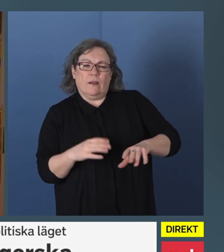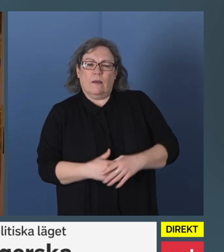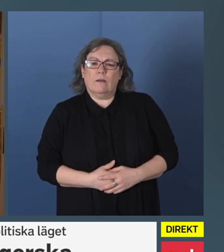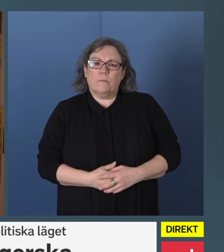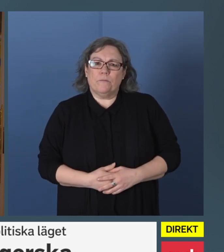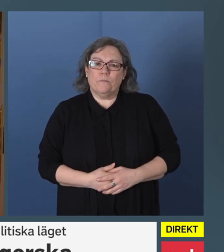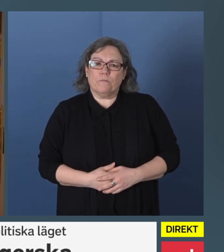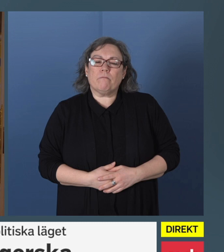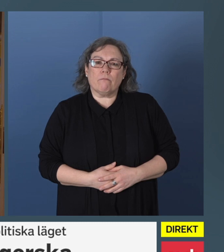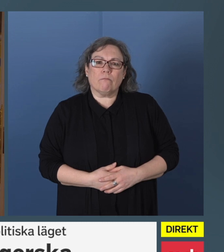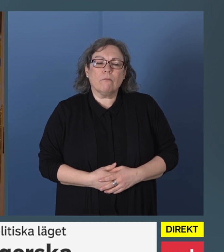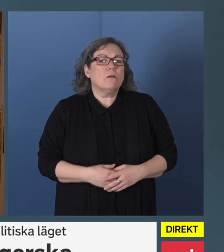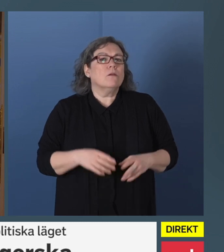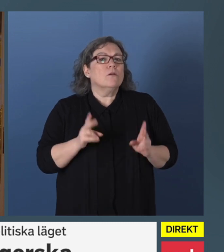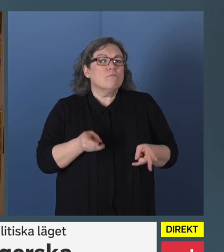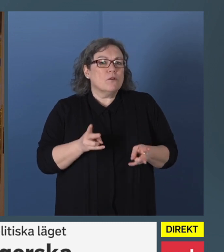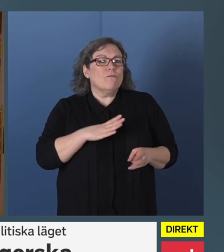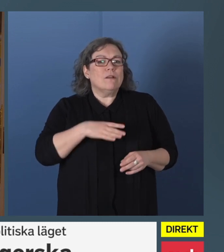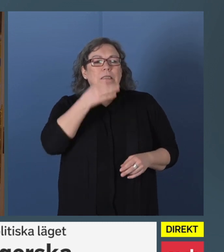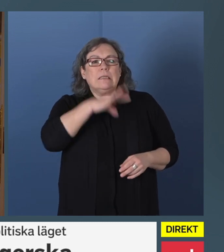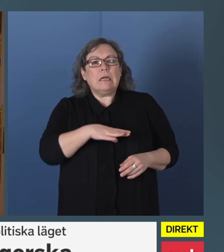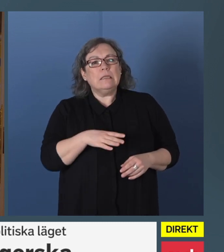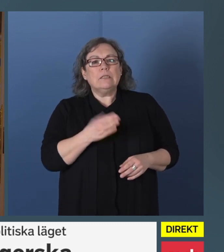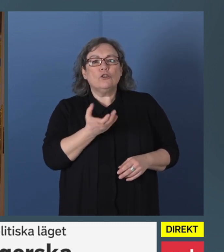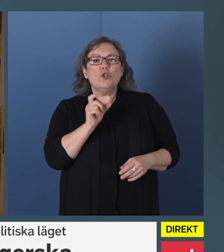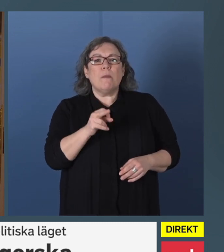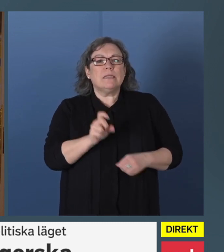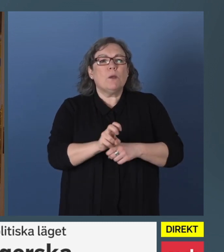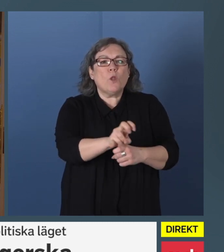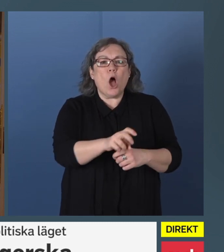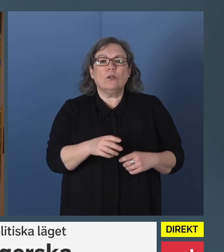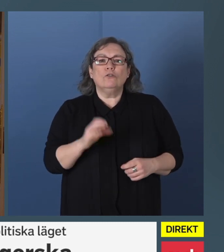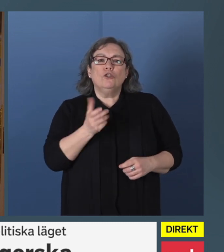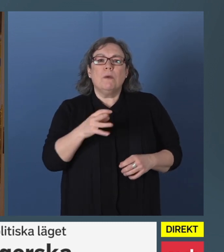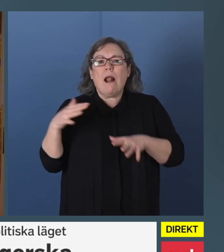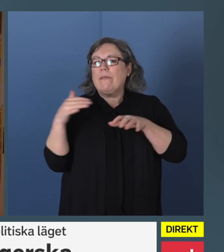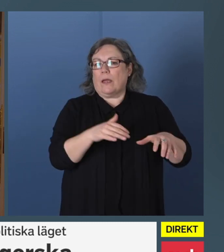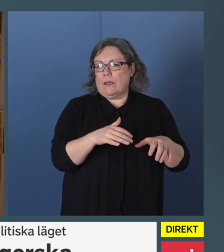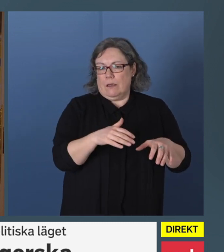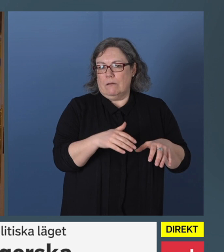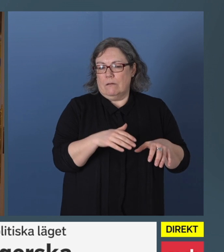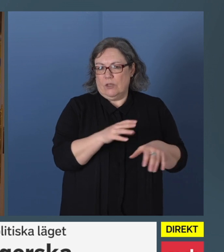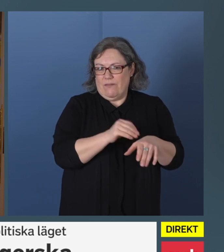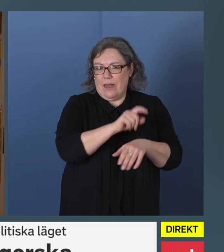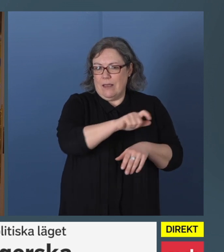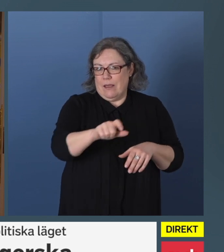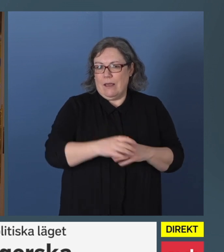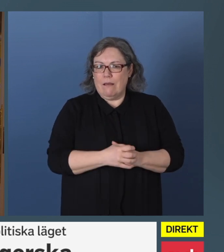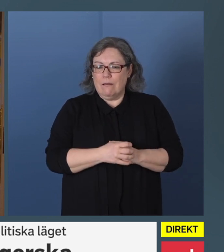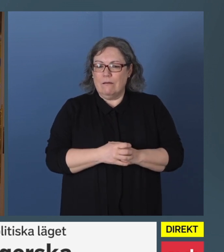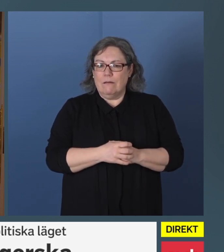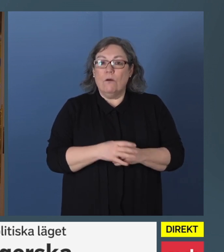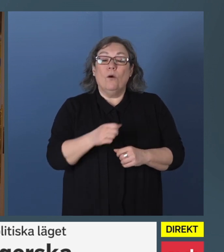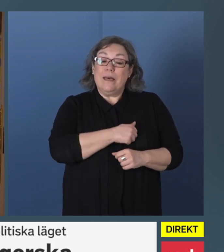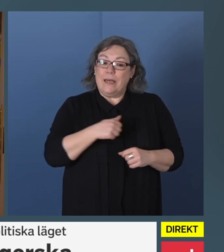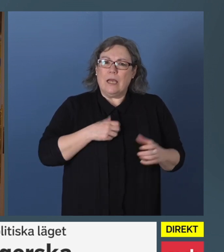Svenska intressen utsätts också för cyberspionage och cyberattacker. Och regeringen samverkar med alla berörda aktörer